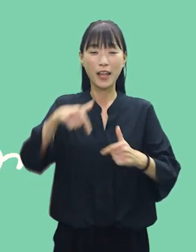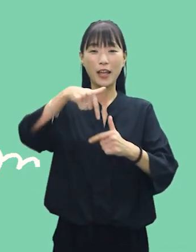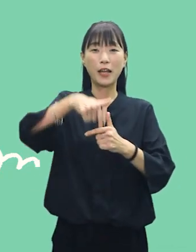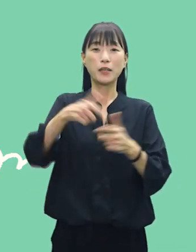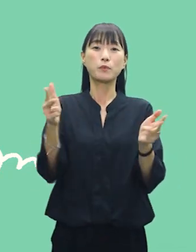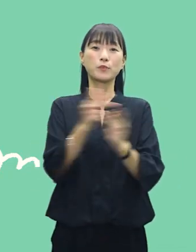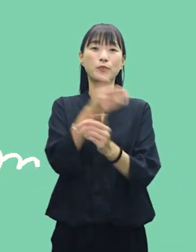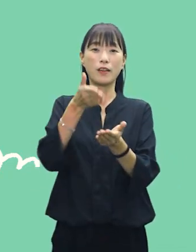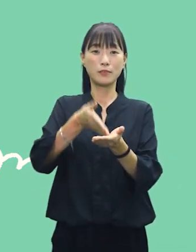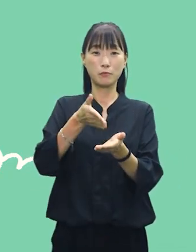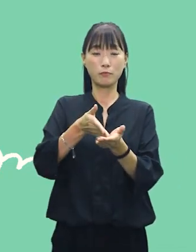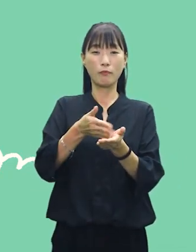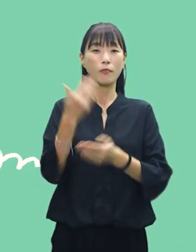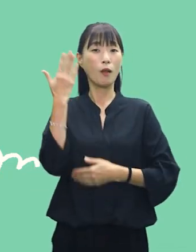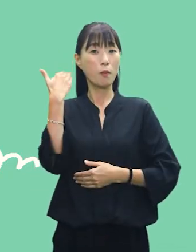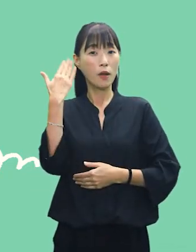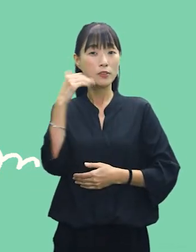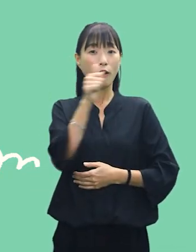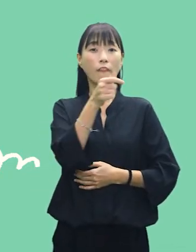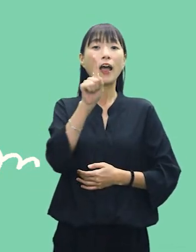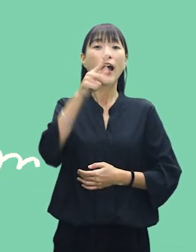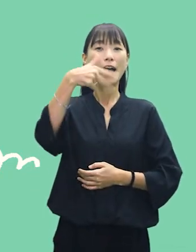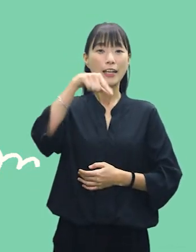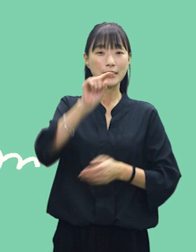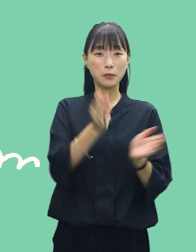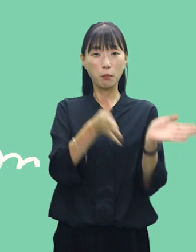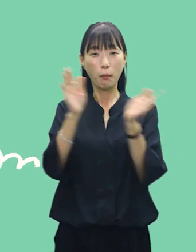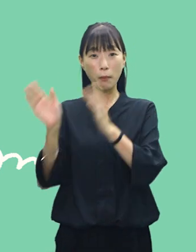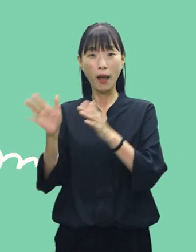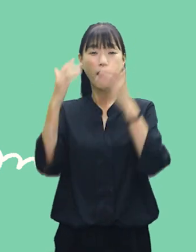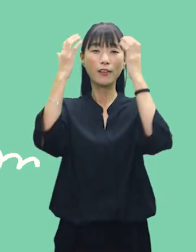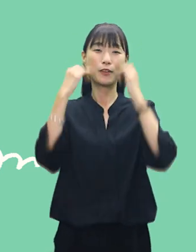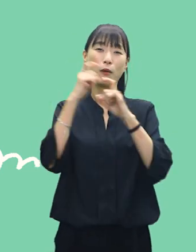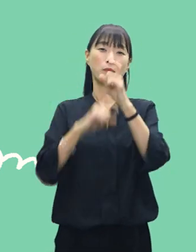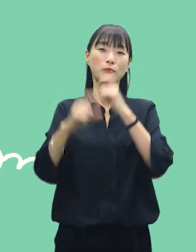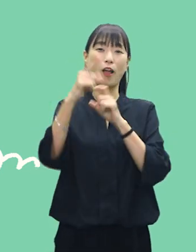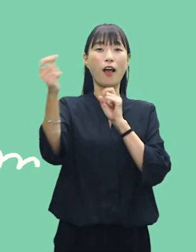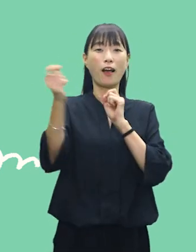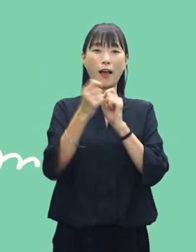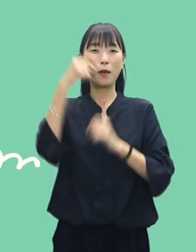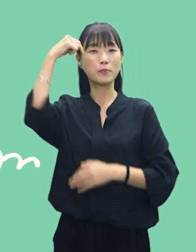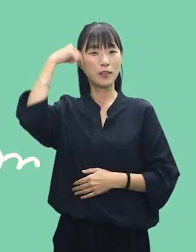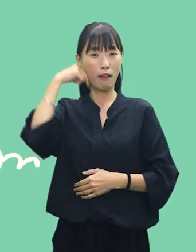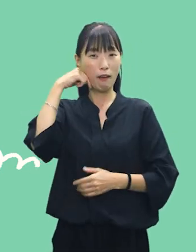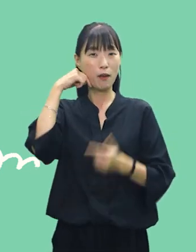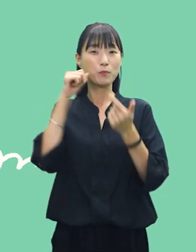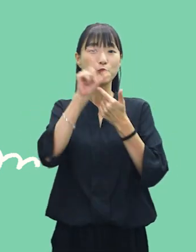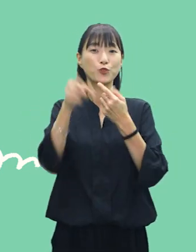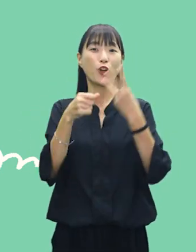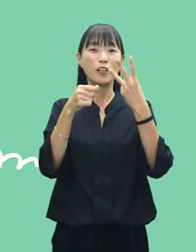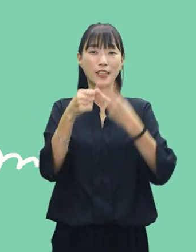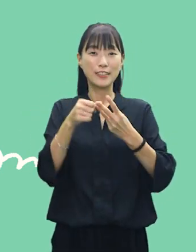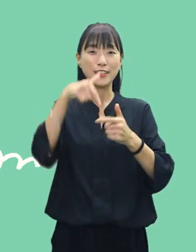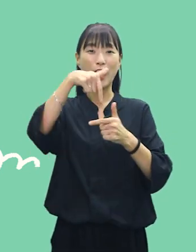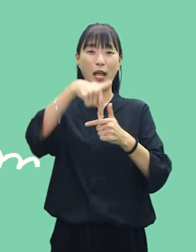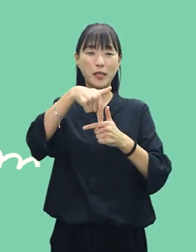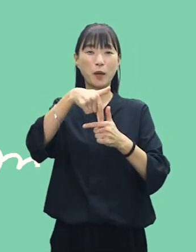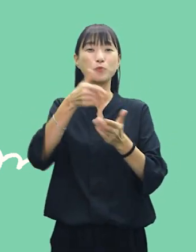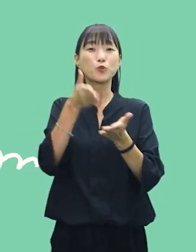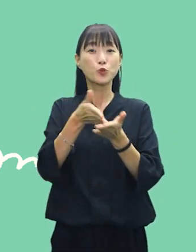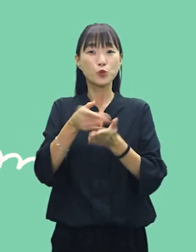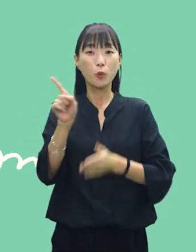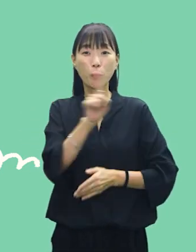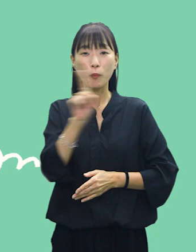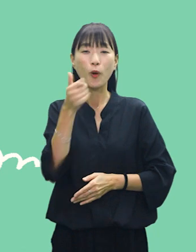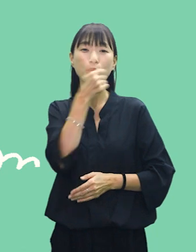안녕하세요. 위클리 강남 최은혜입니다. 어느덧 절기 하지를 지나며 여름 향기가 물씬 풍기는데요. 6월 셋째 주 강남구에는